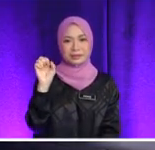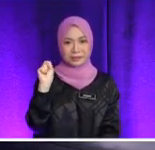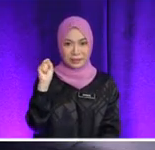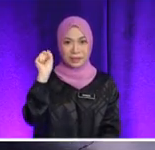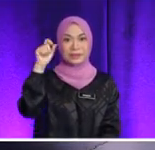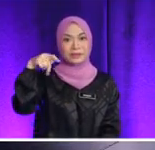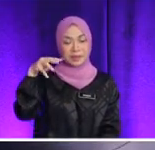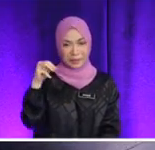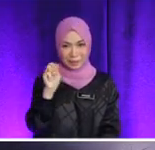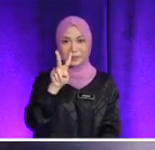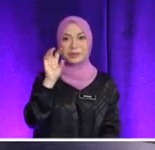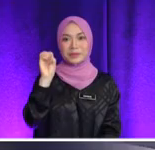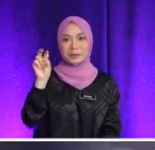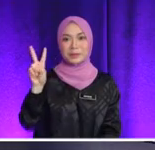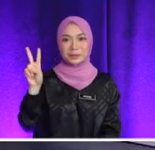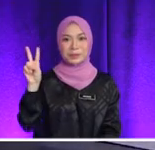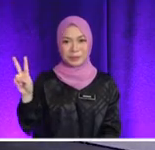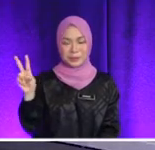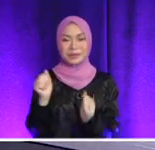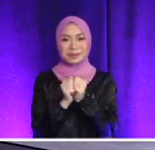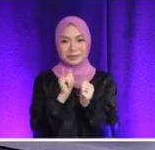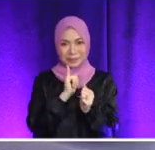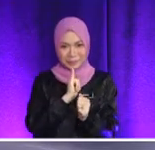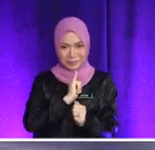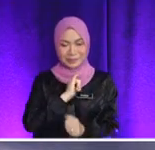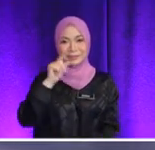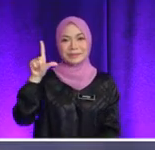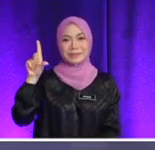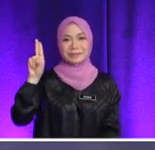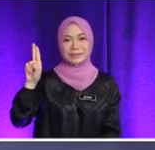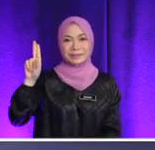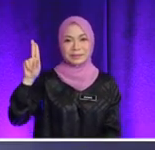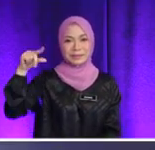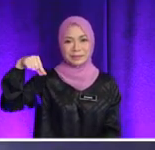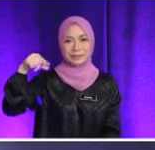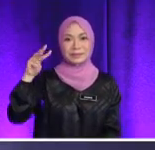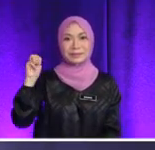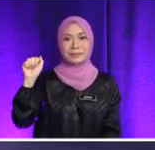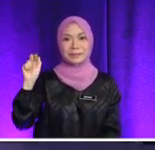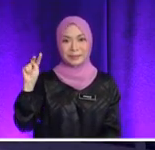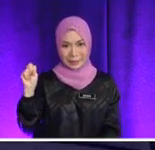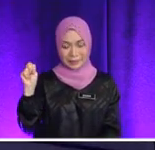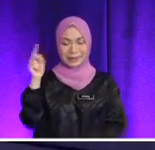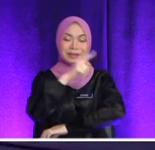saya Lukman Hakim hari ini kita tidak belajar berkaitan pendidikan seni visual